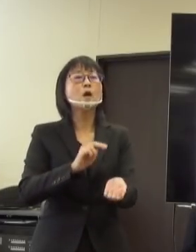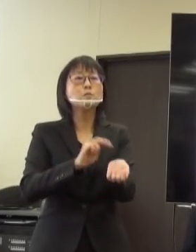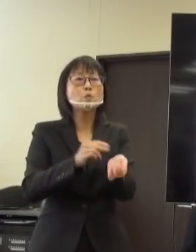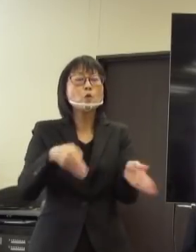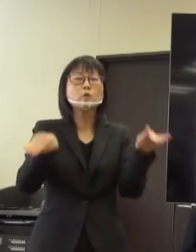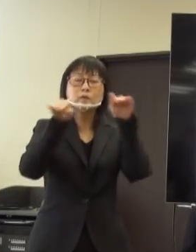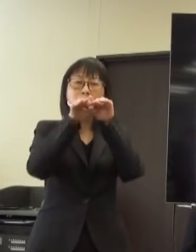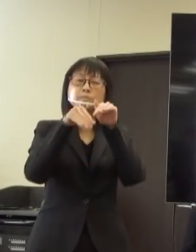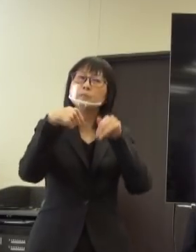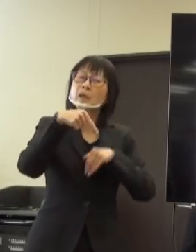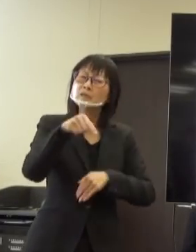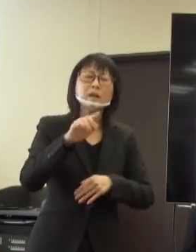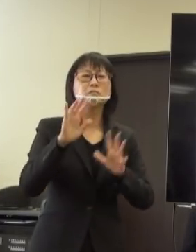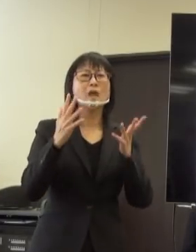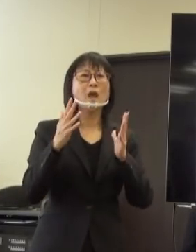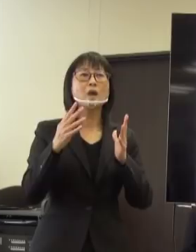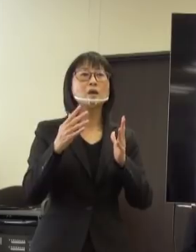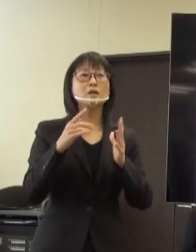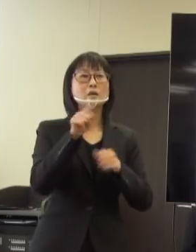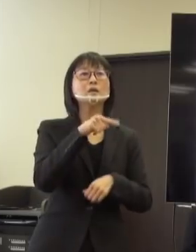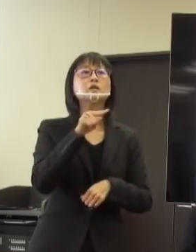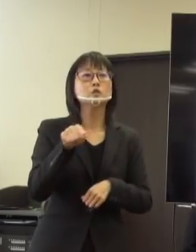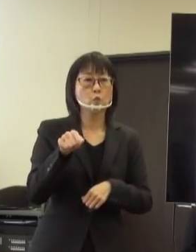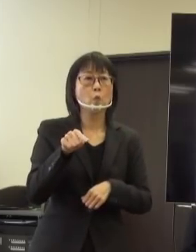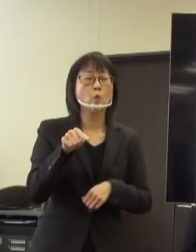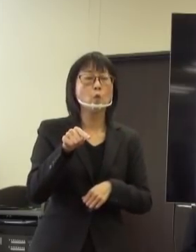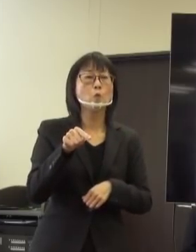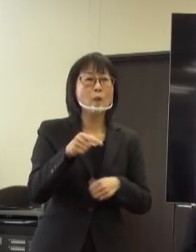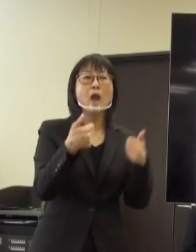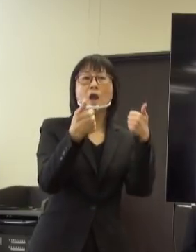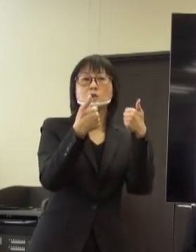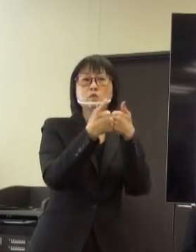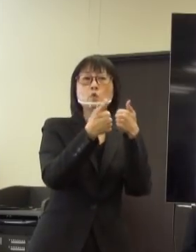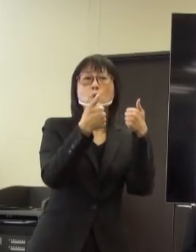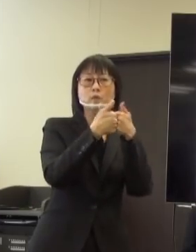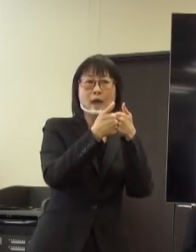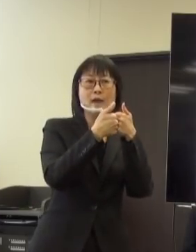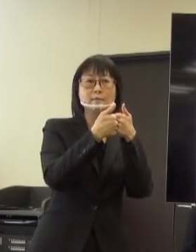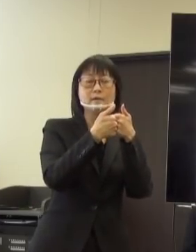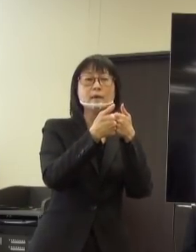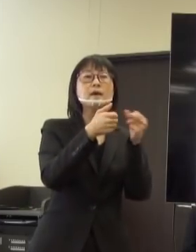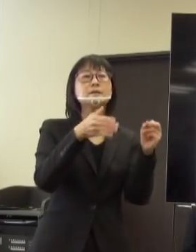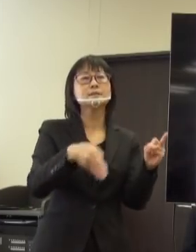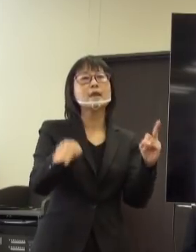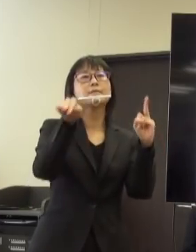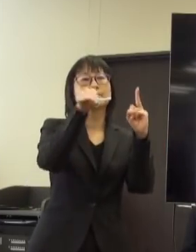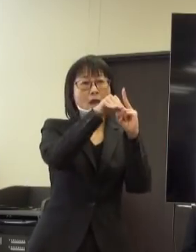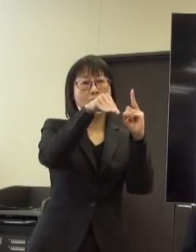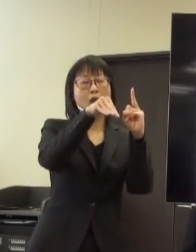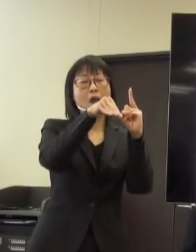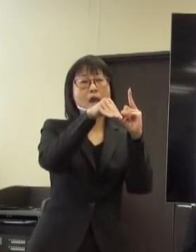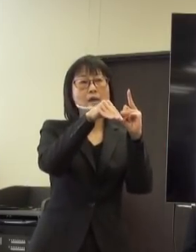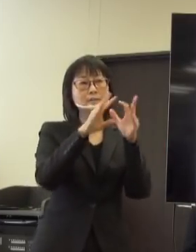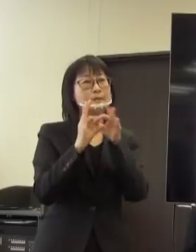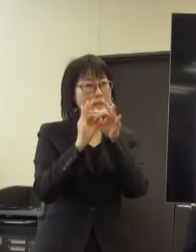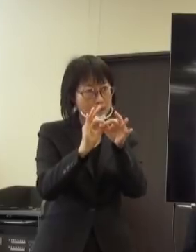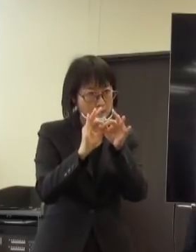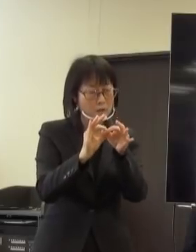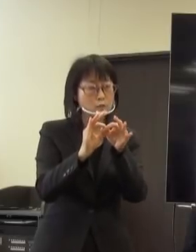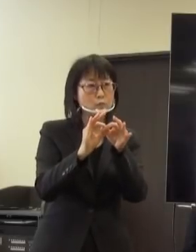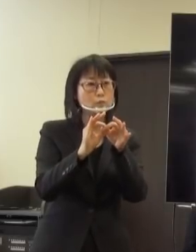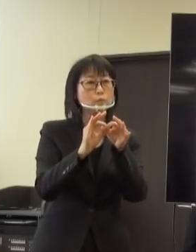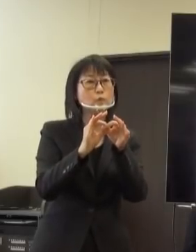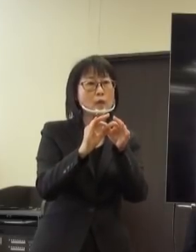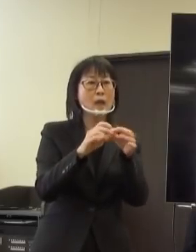に関しましては、こちらの受診相談センターあるいは発熱外来の受診相談電